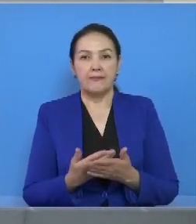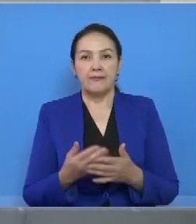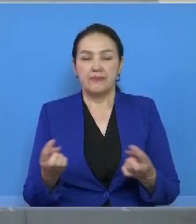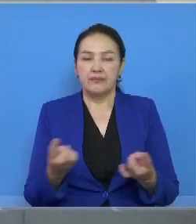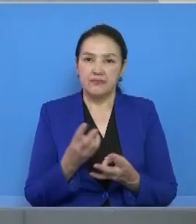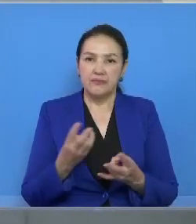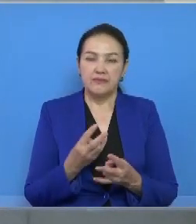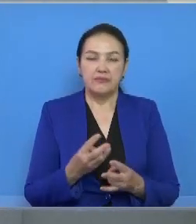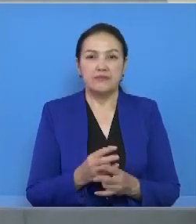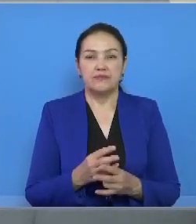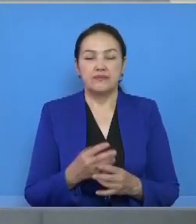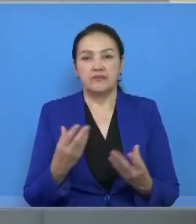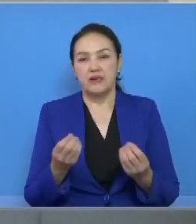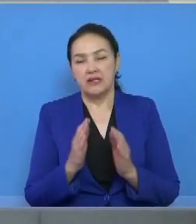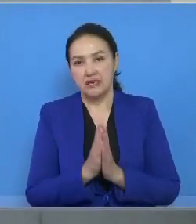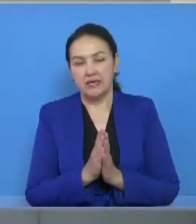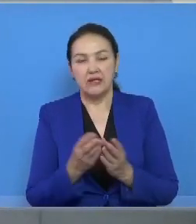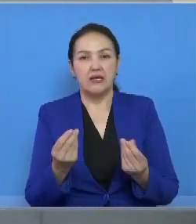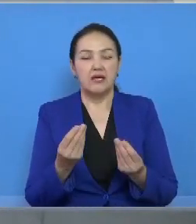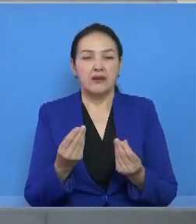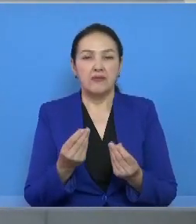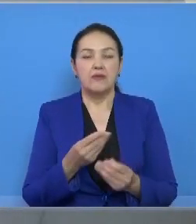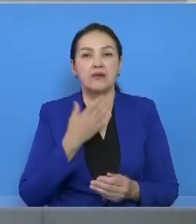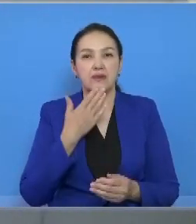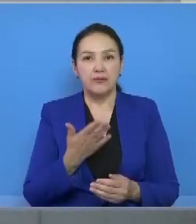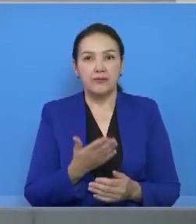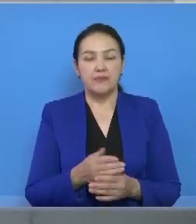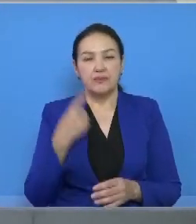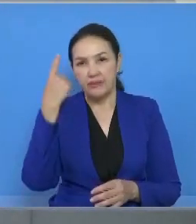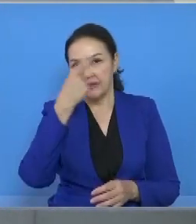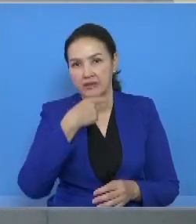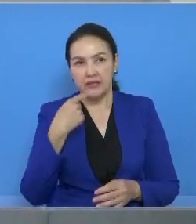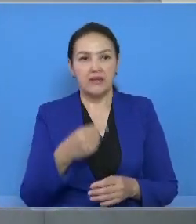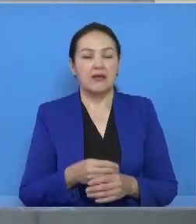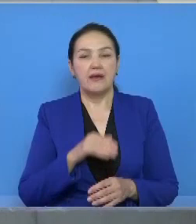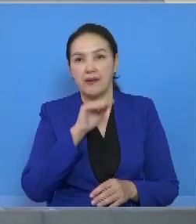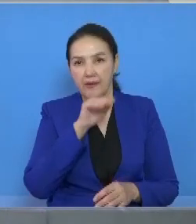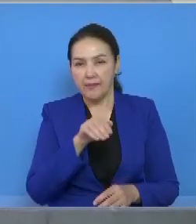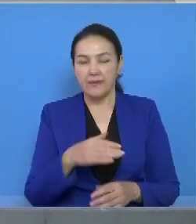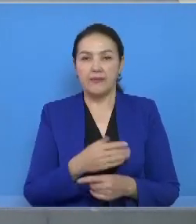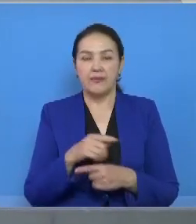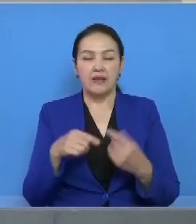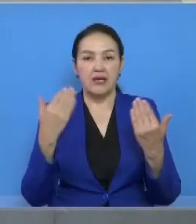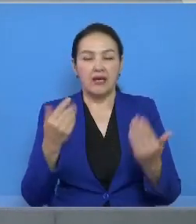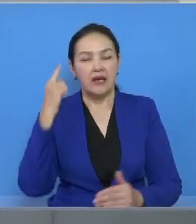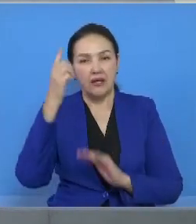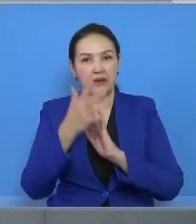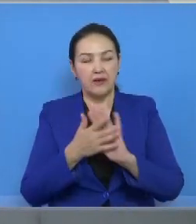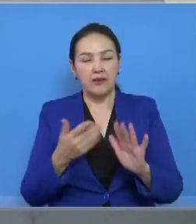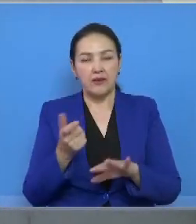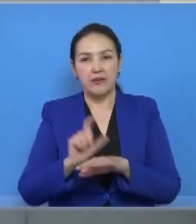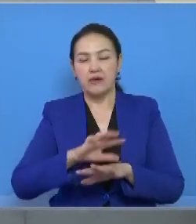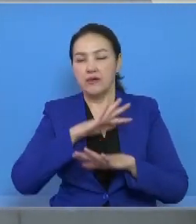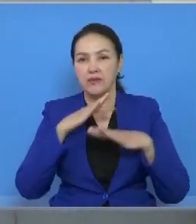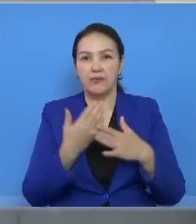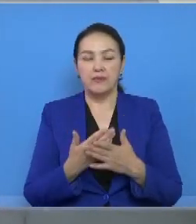тұр, қызметіңіз қанша деп ақшаны бір деген сұрайтын, ол жеке мамандық екенін, ол жеке кәсіп екенін қазір түсінген адам өте көп.